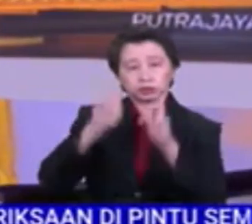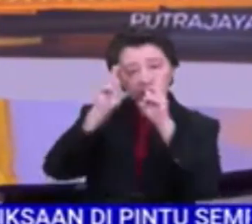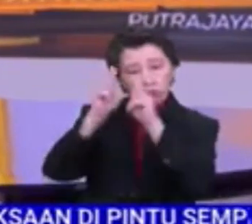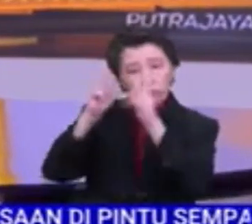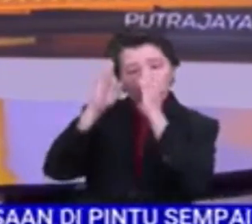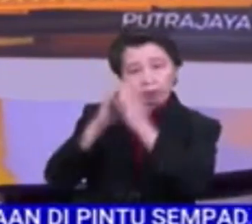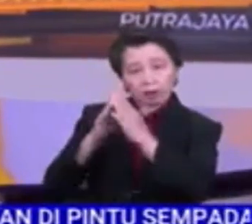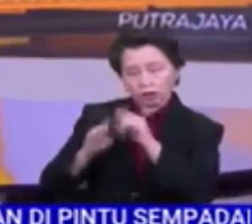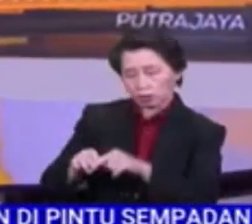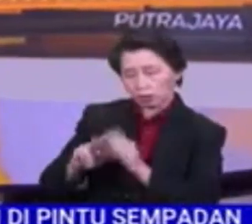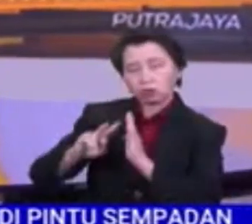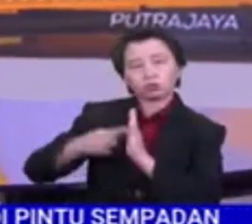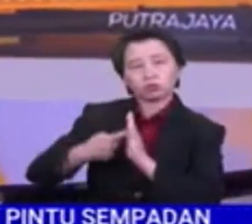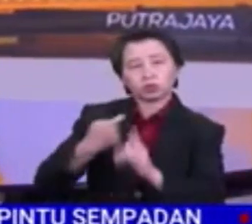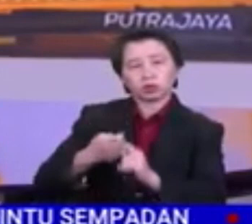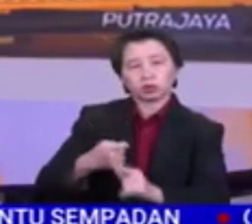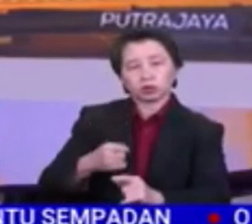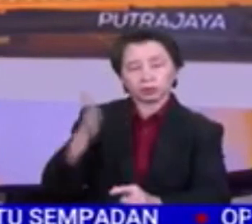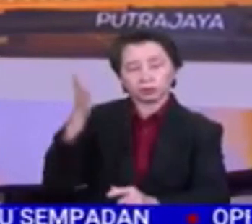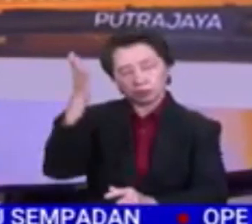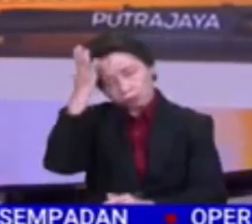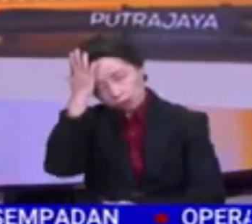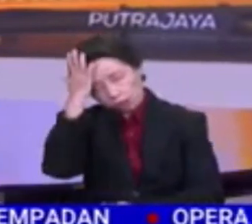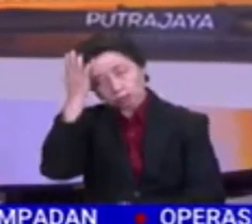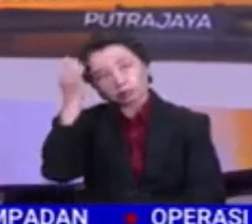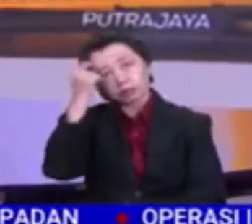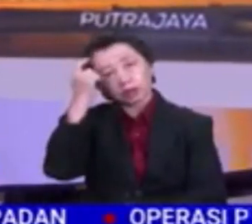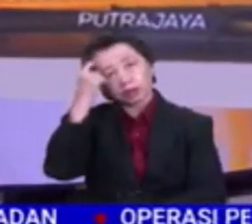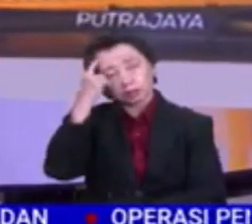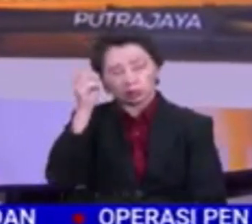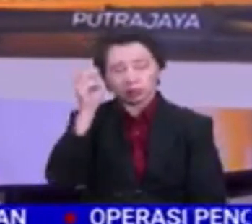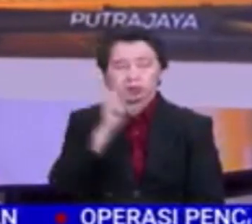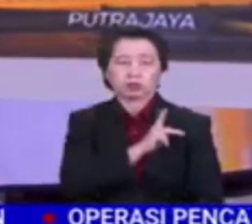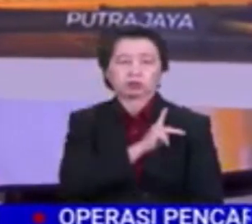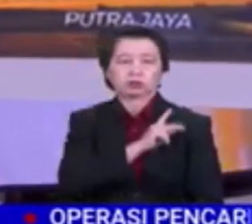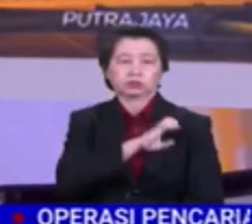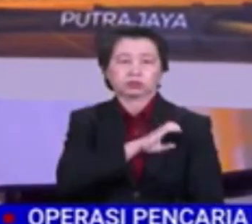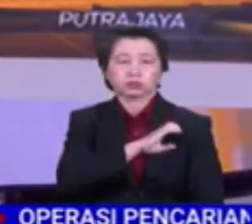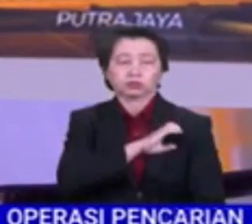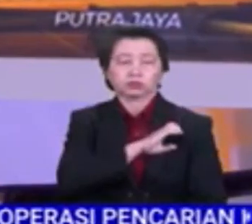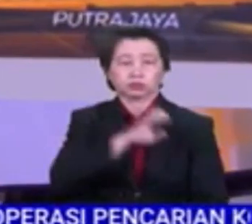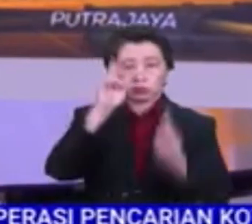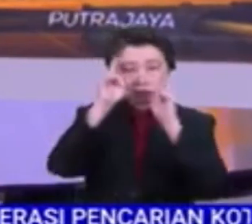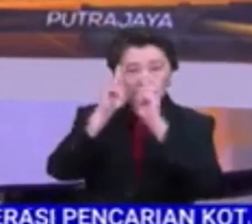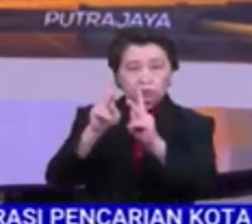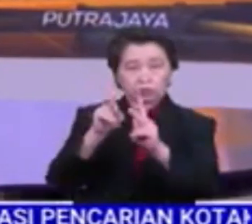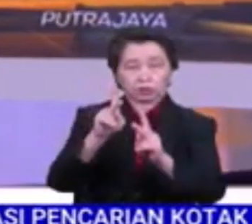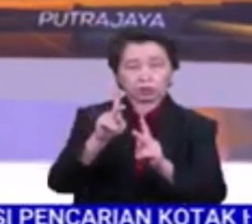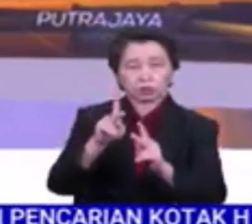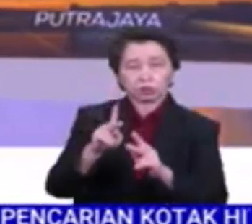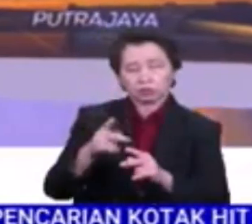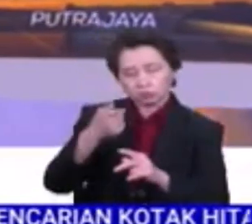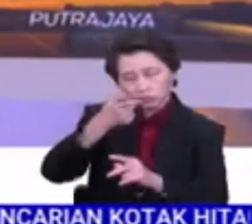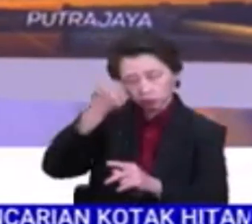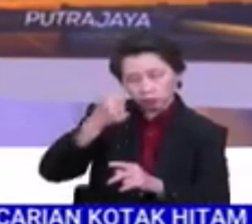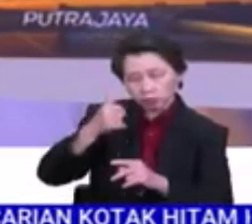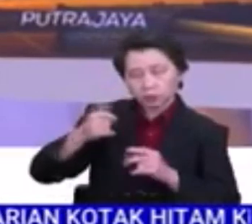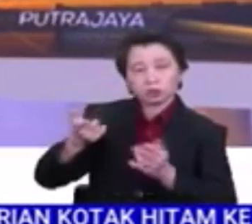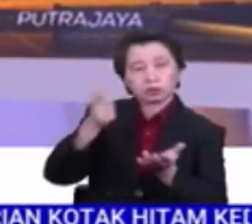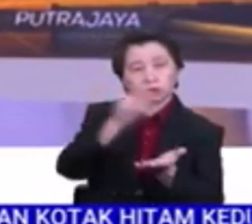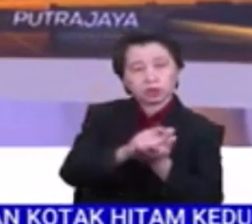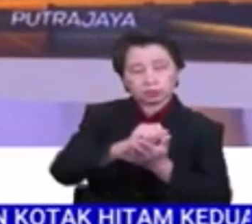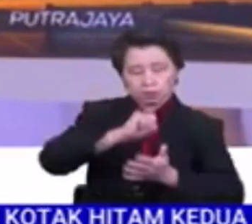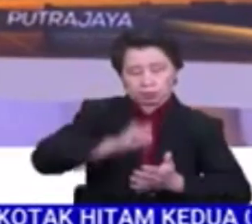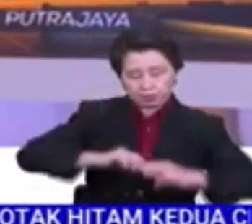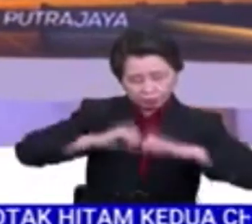Pahang berpunca daripada hentakan di kepala. Ketua Polis Pahang, Datuk Ramli Muhammad Yusof, ini berdasarkan hasil laporan